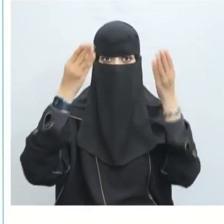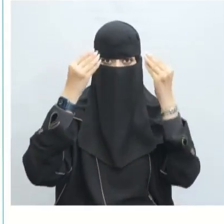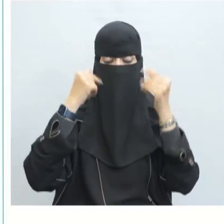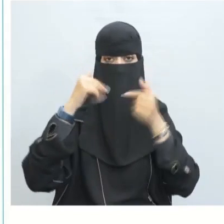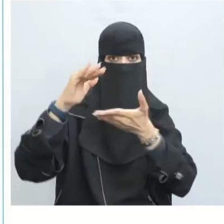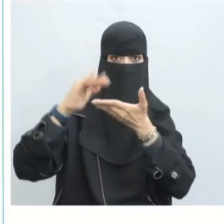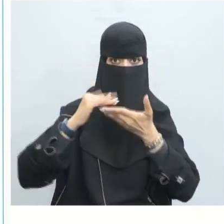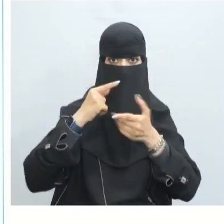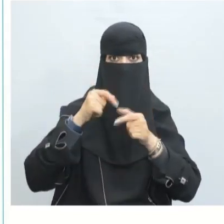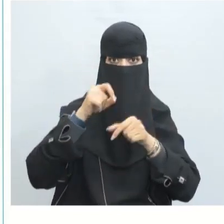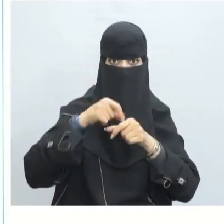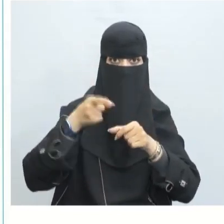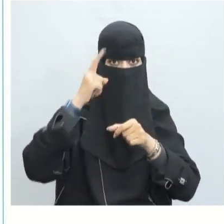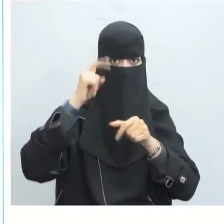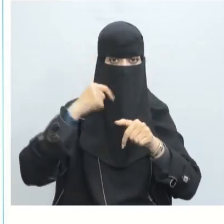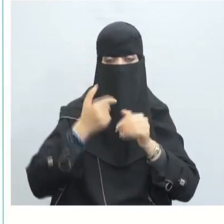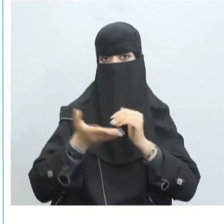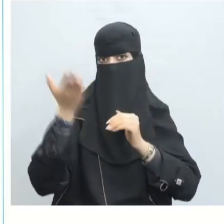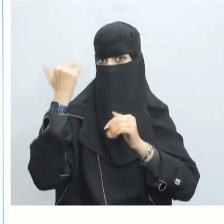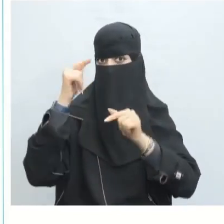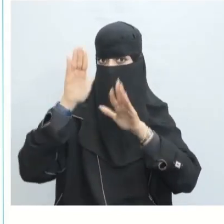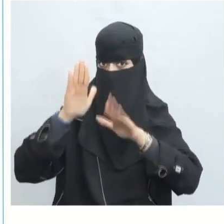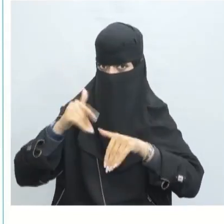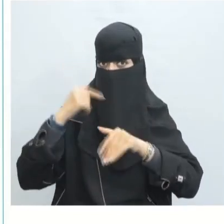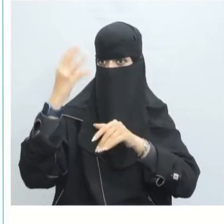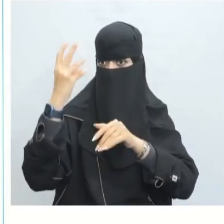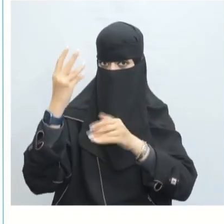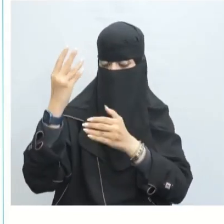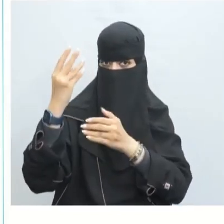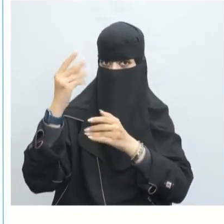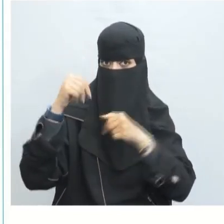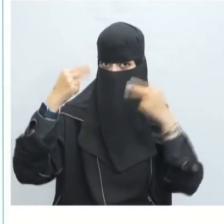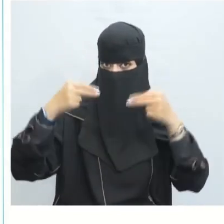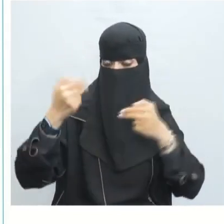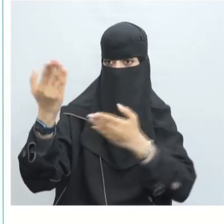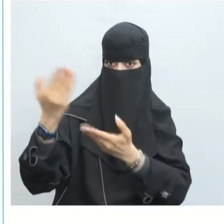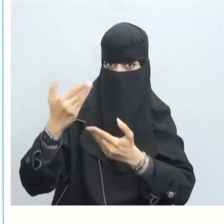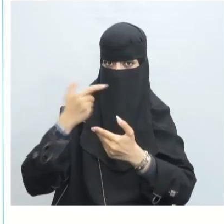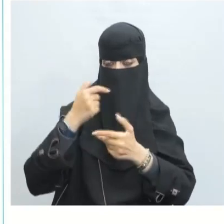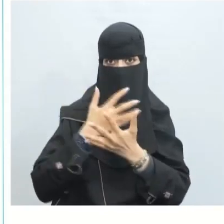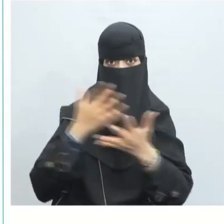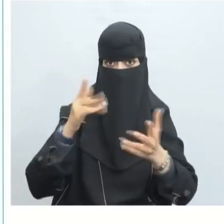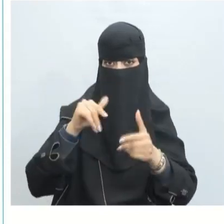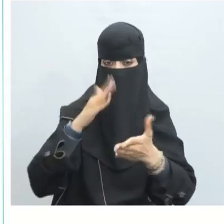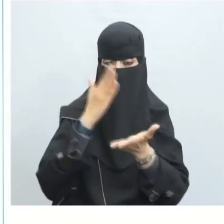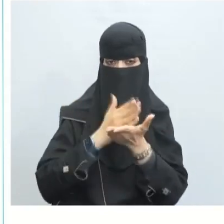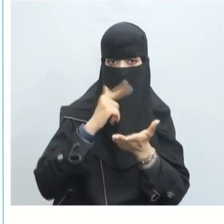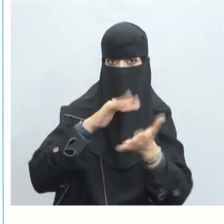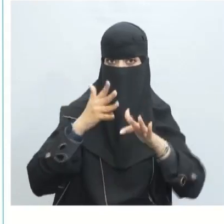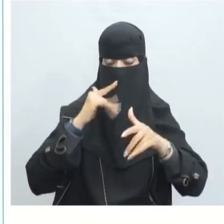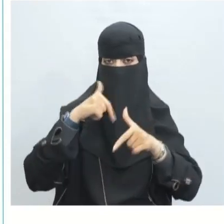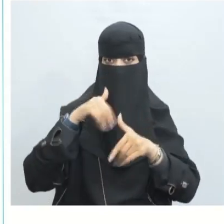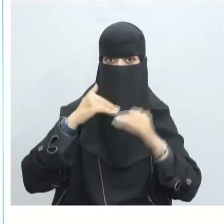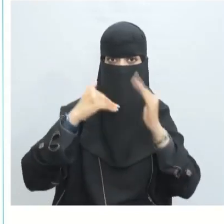تساعدني على معرفه هل في السابق حضر عدد كبير متوسط مستويات الحضور لذلك